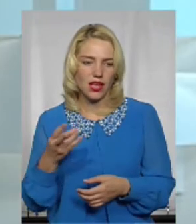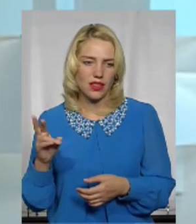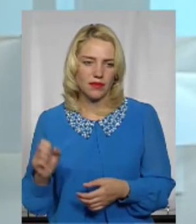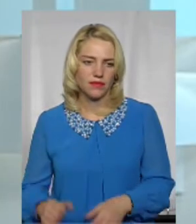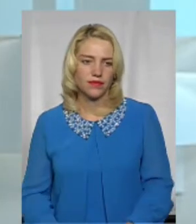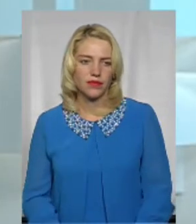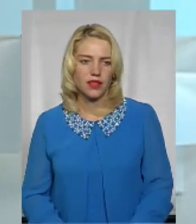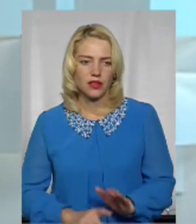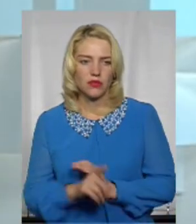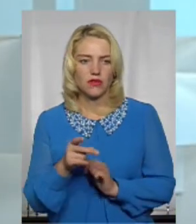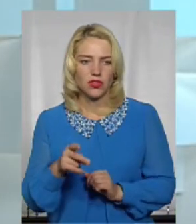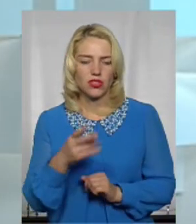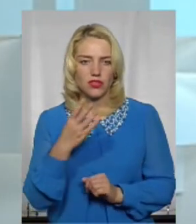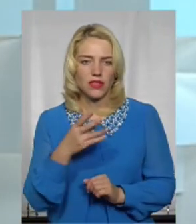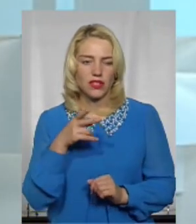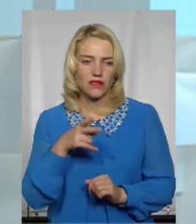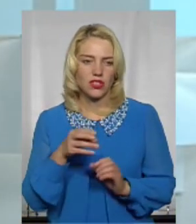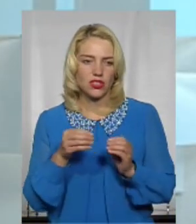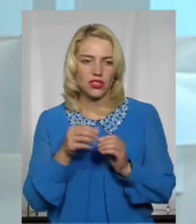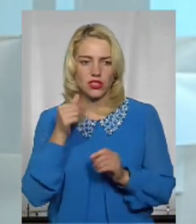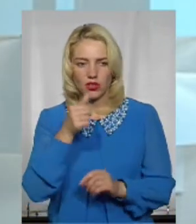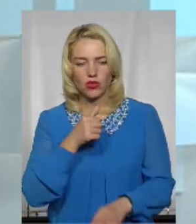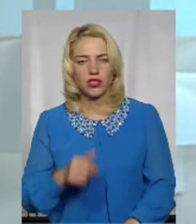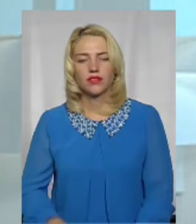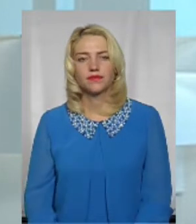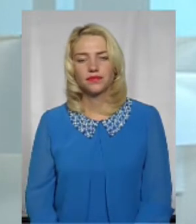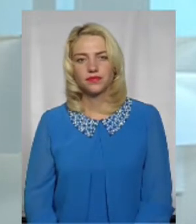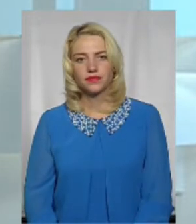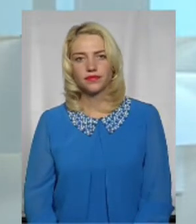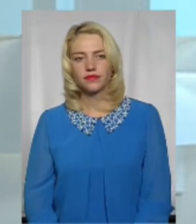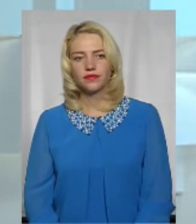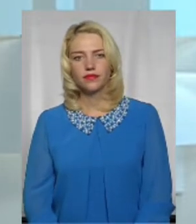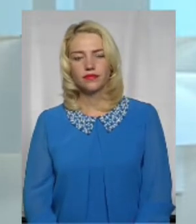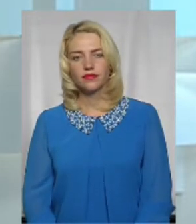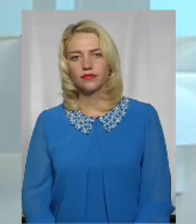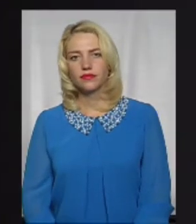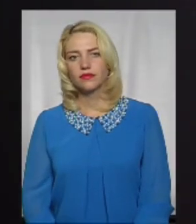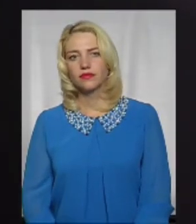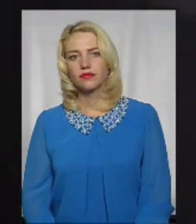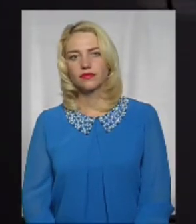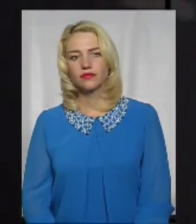2004-2010 роки, якщо я не помиляюся. Прошу питання.